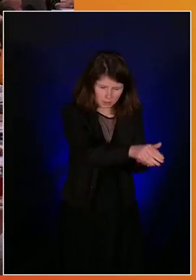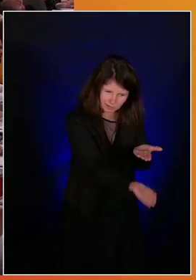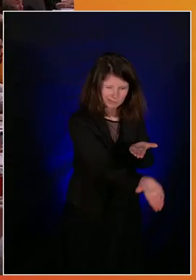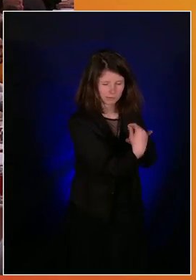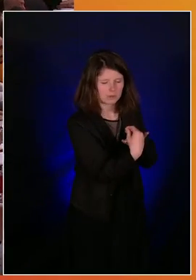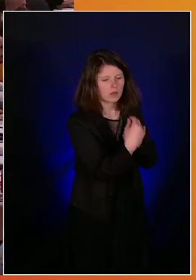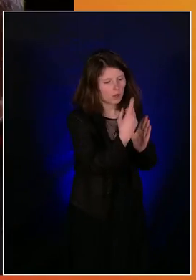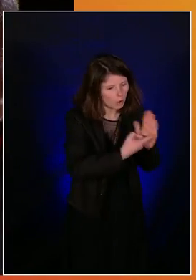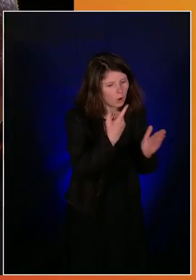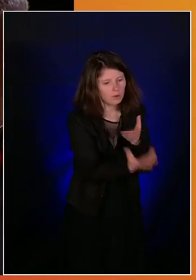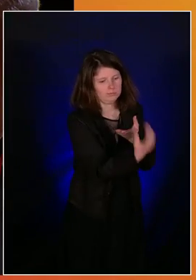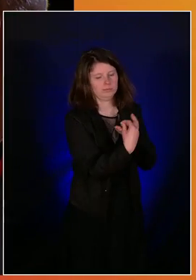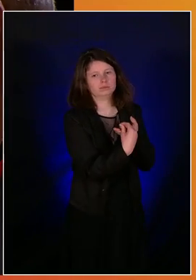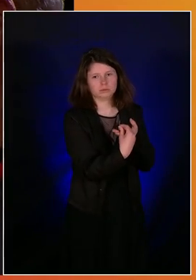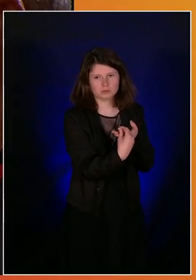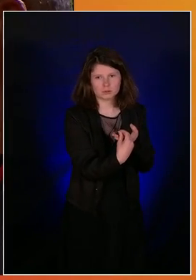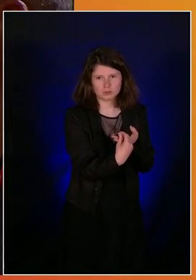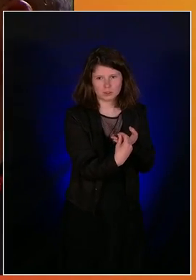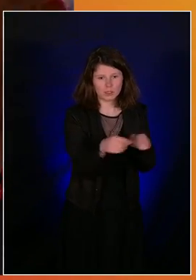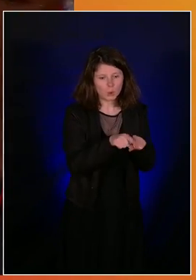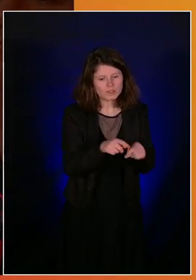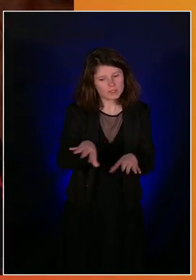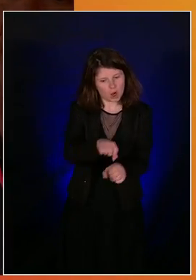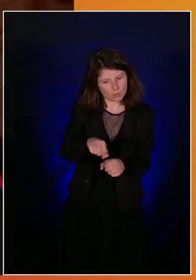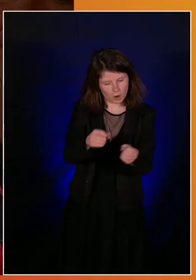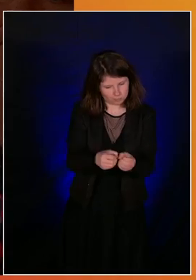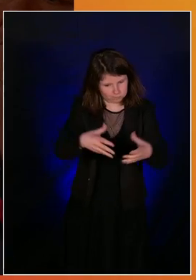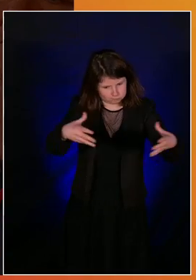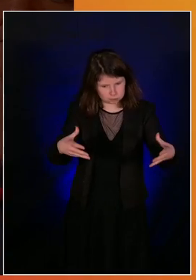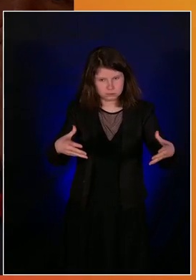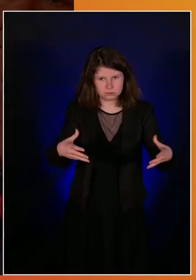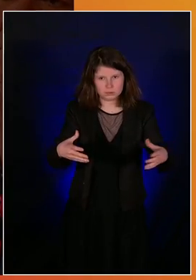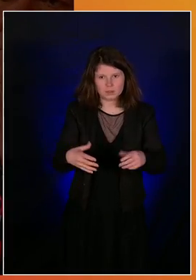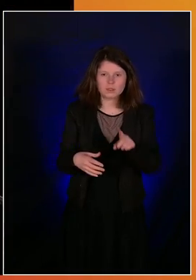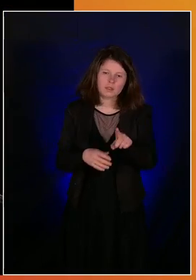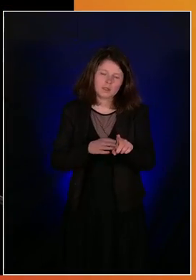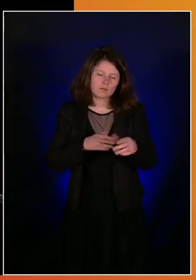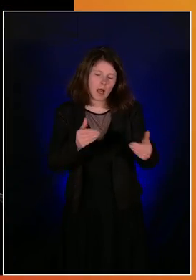du développement de l'emploi sur le site dans le bassin la victoire